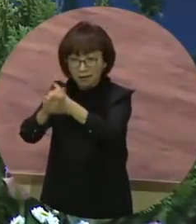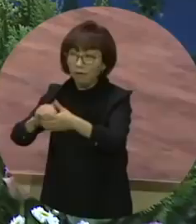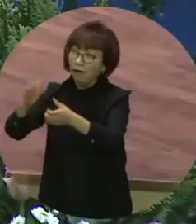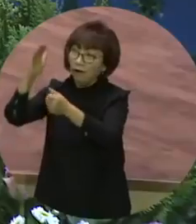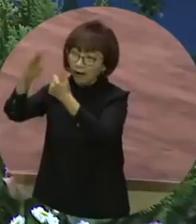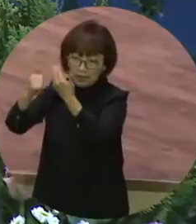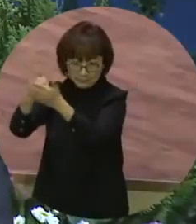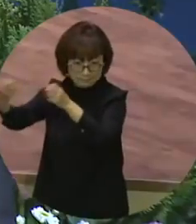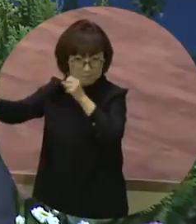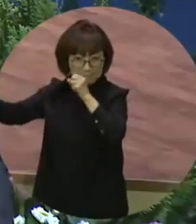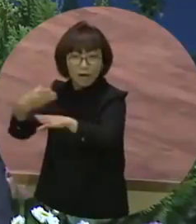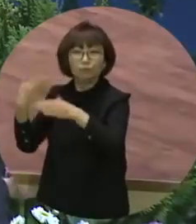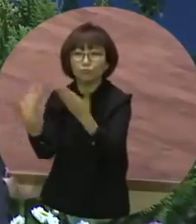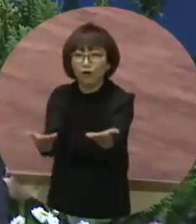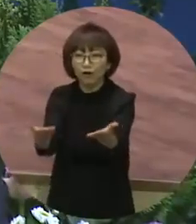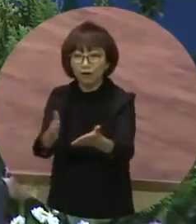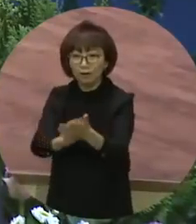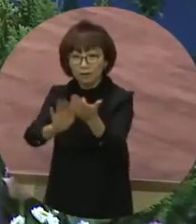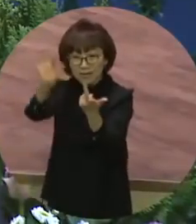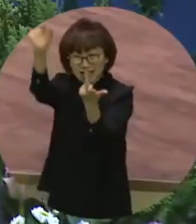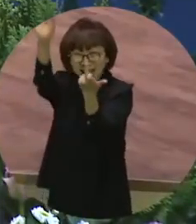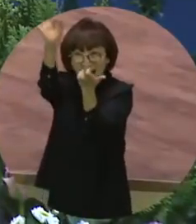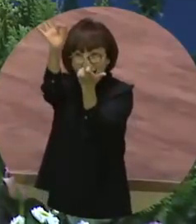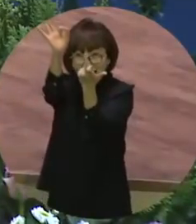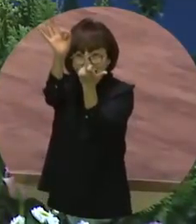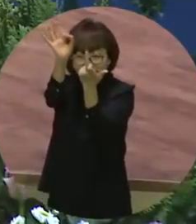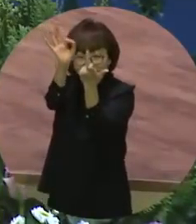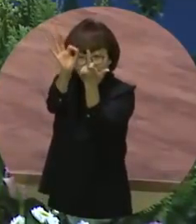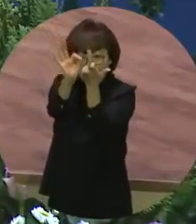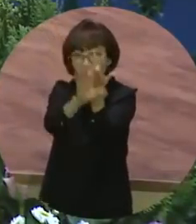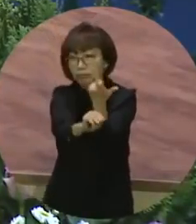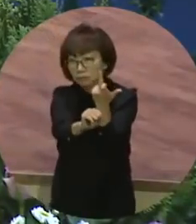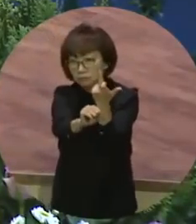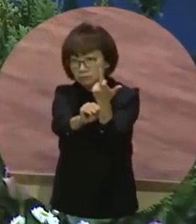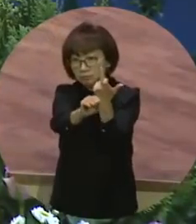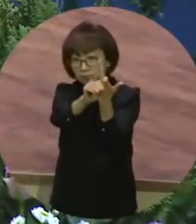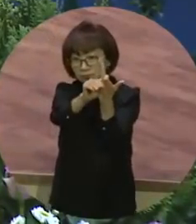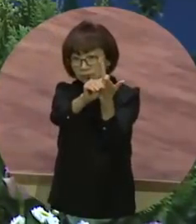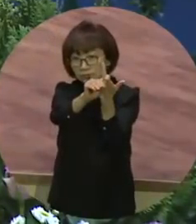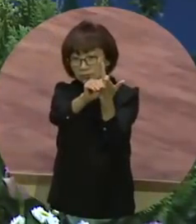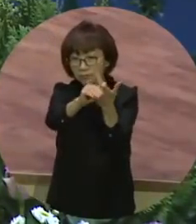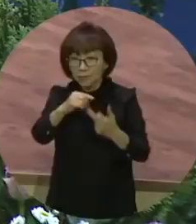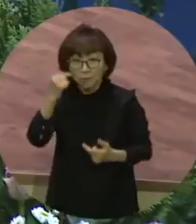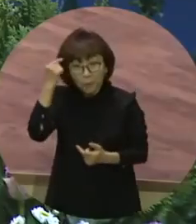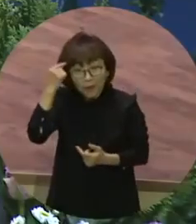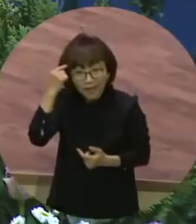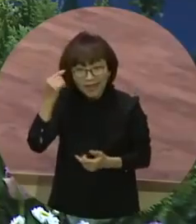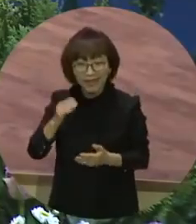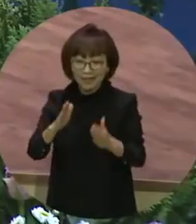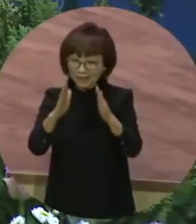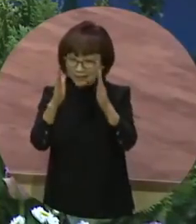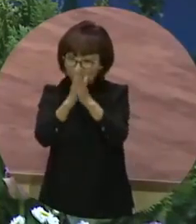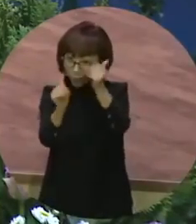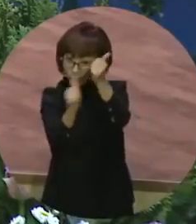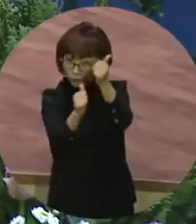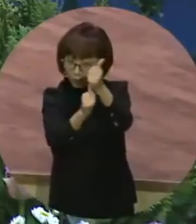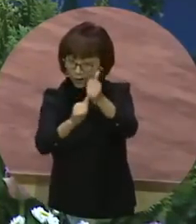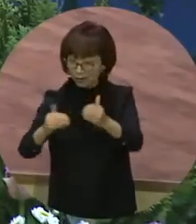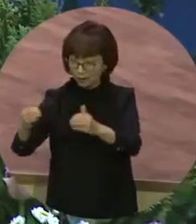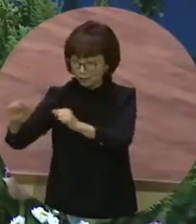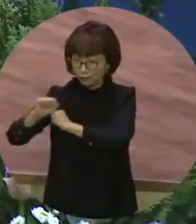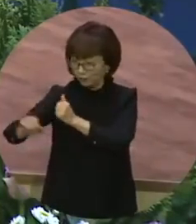들으셨어요. 왜 그렇습니까? 이 여호수아 군대는 가나안 땅 들어가야 되기 때문에 그래요. 언약 성취하러